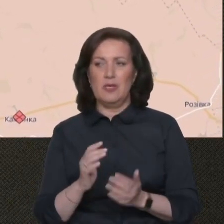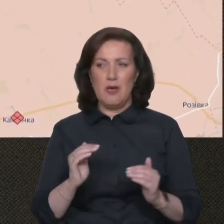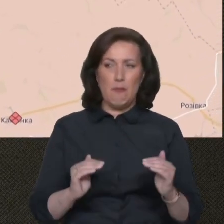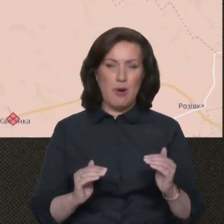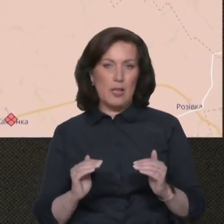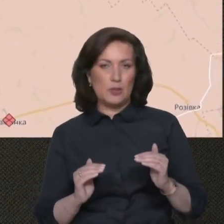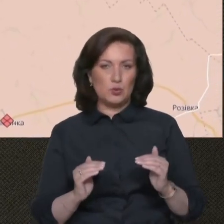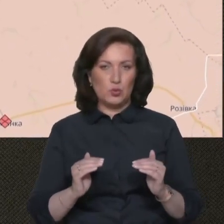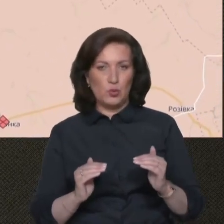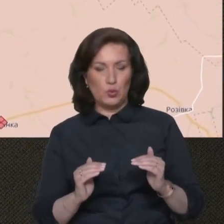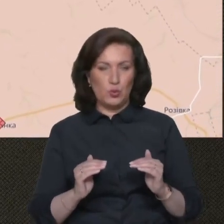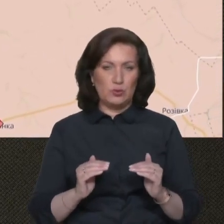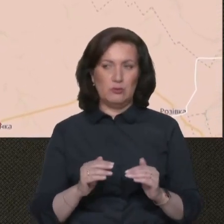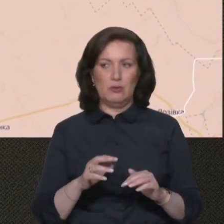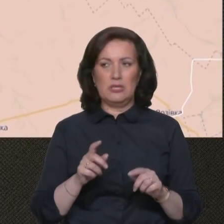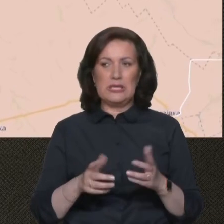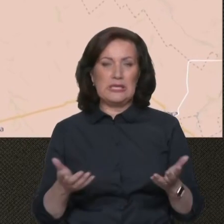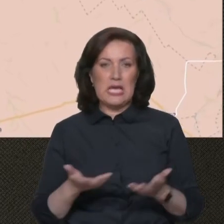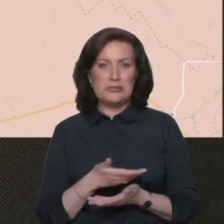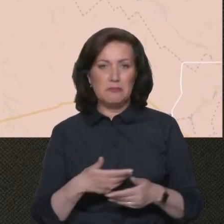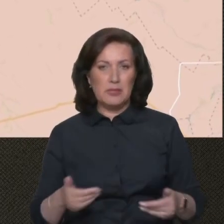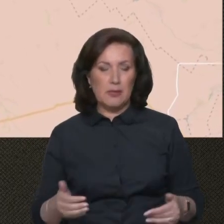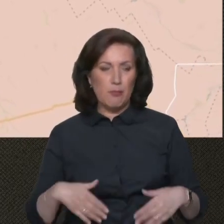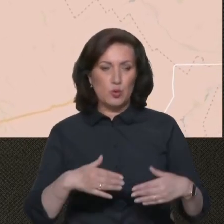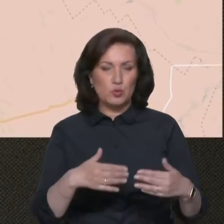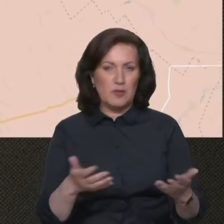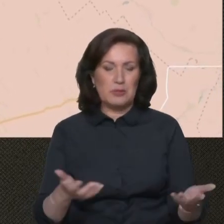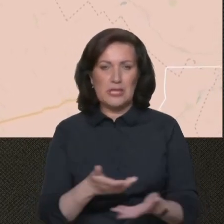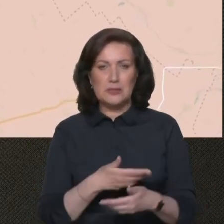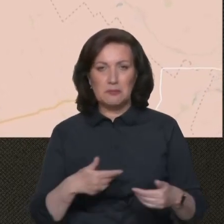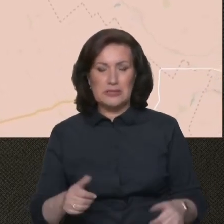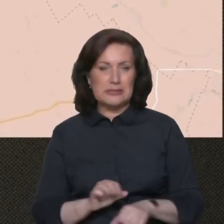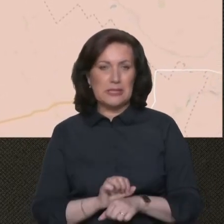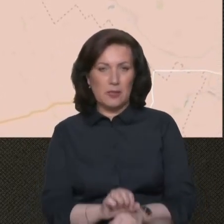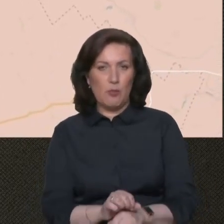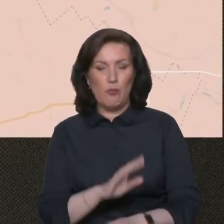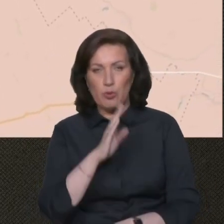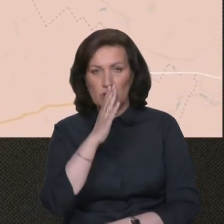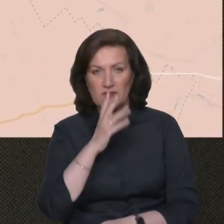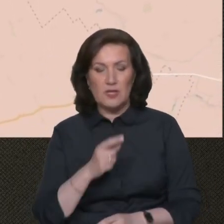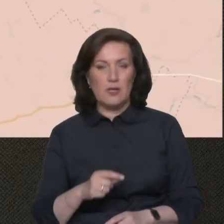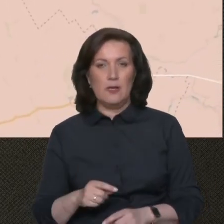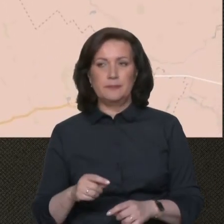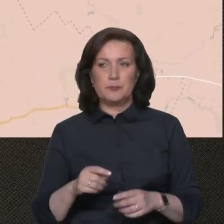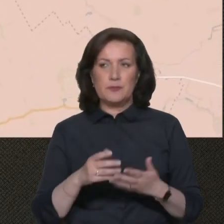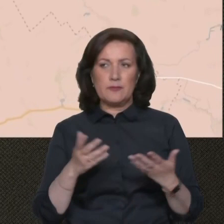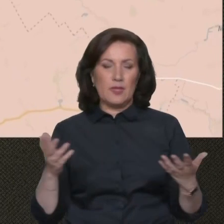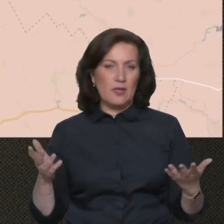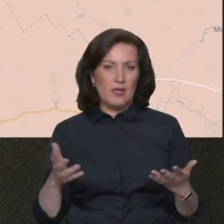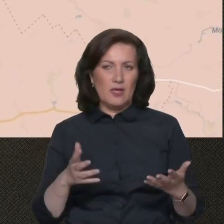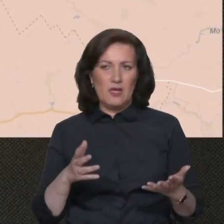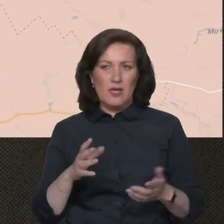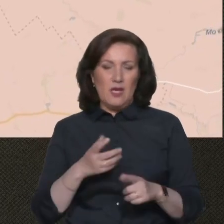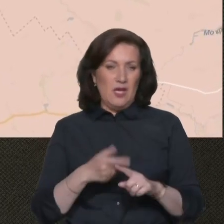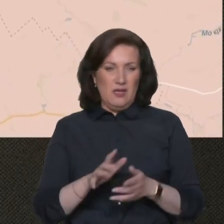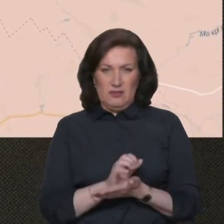балансують один одного, тому що десь ми просуваємося, десь ми стримуємо противника, розмазуючи його фактично